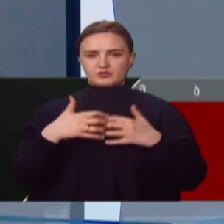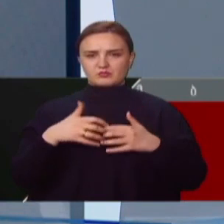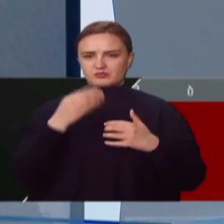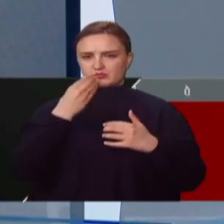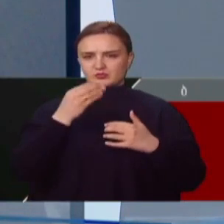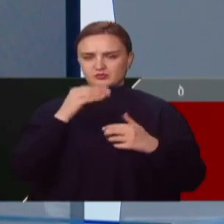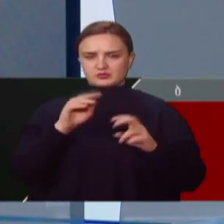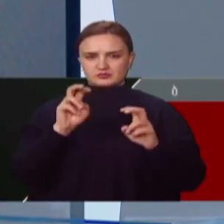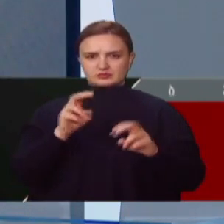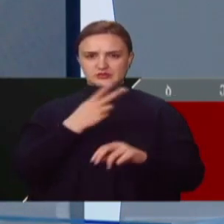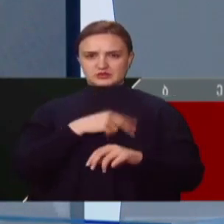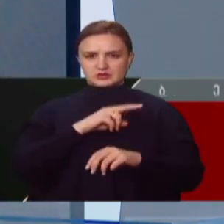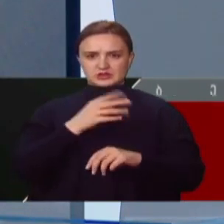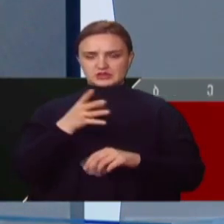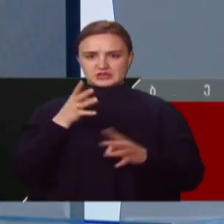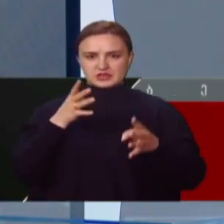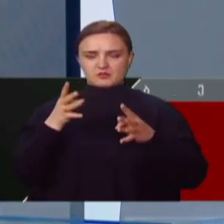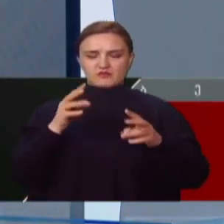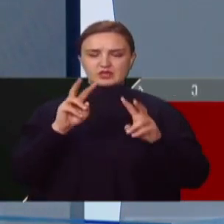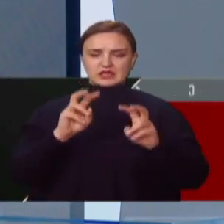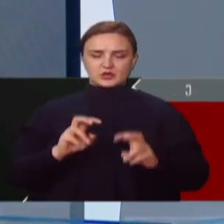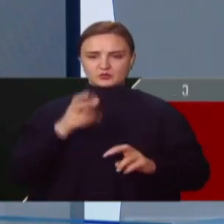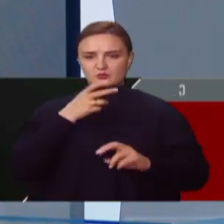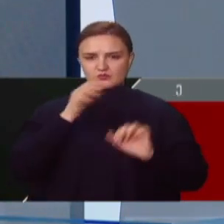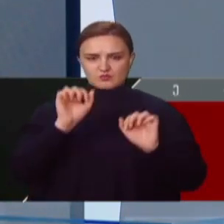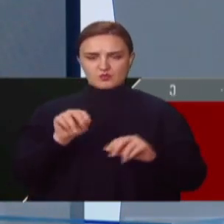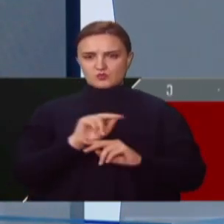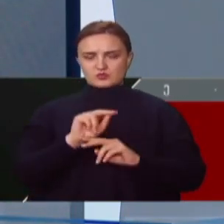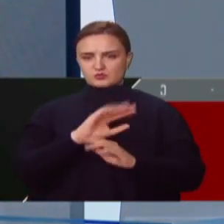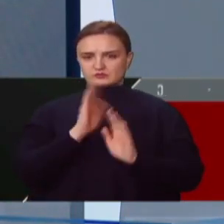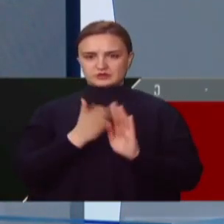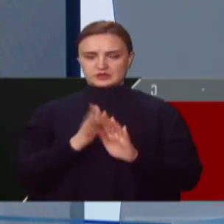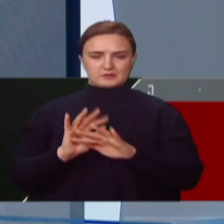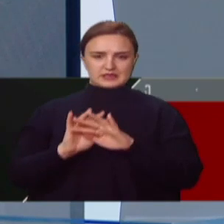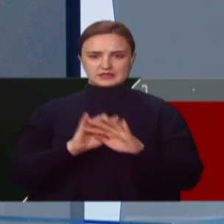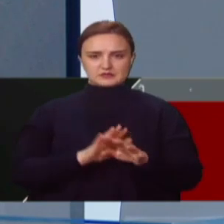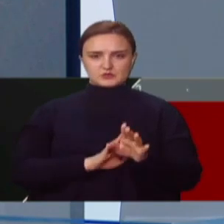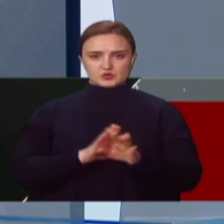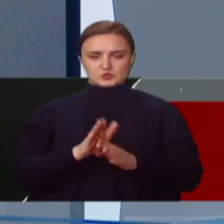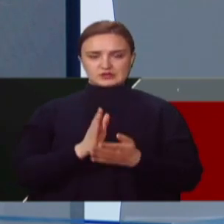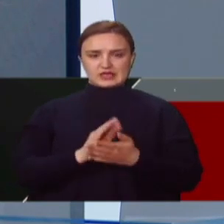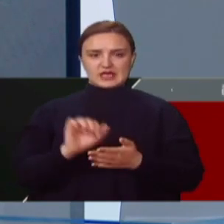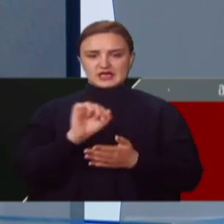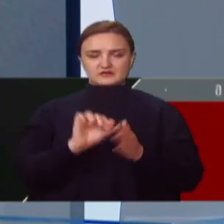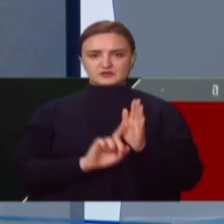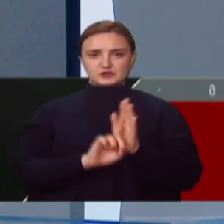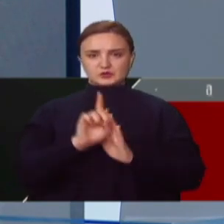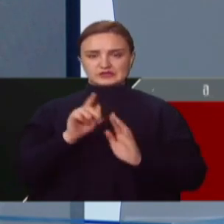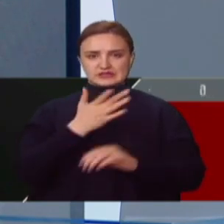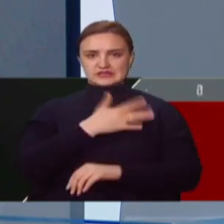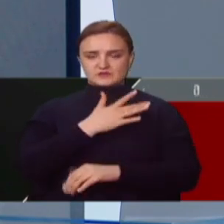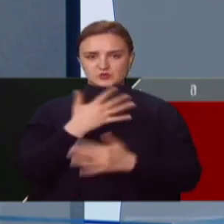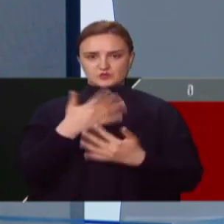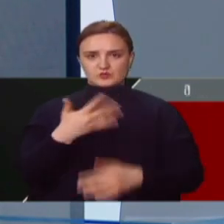სამედიცინო დაწესებულებებზე. პროგრამა როგორც დიაგნოსტიკის, ასევე მკურნალობის პროცესის სრულ დაფინანსებას გულისხმობს. აგვისტოდან ამოქმედებული სერვისით